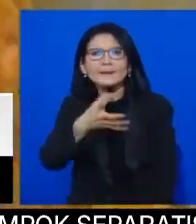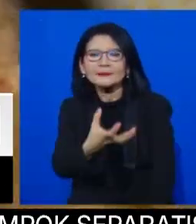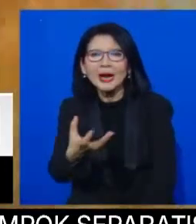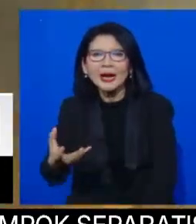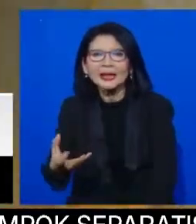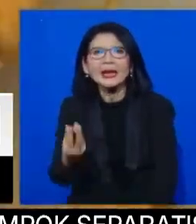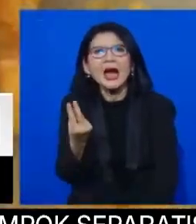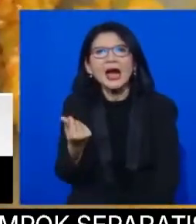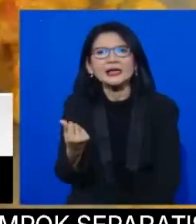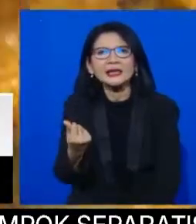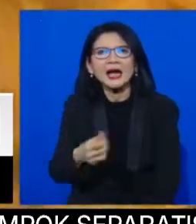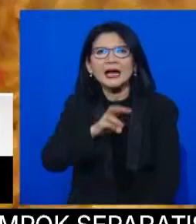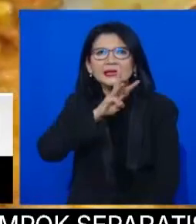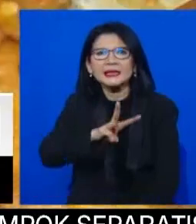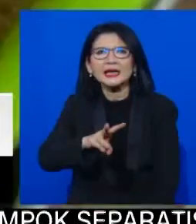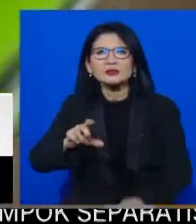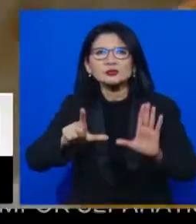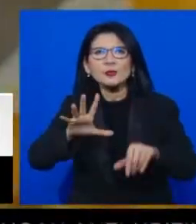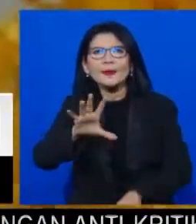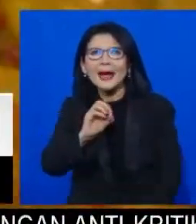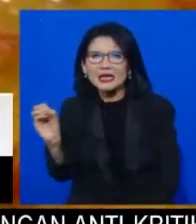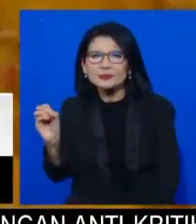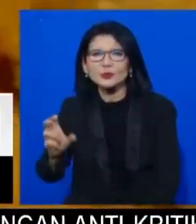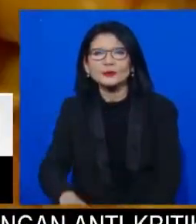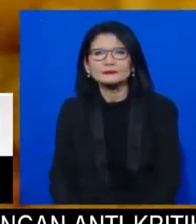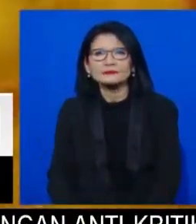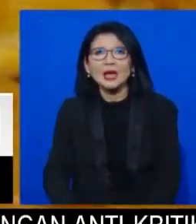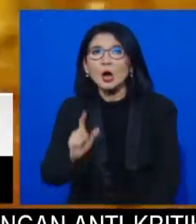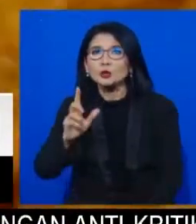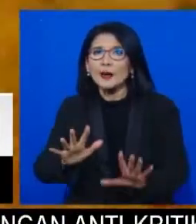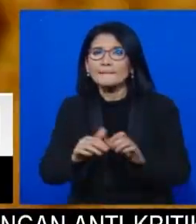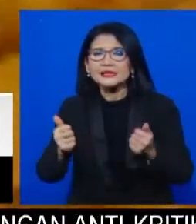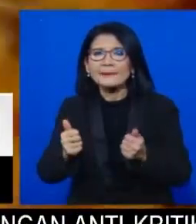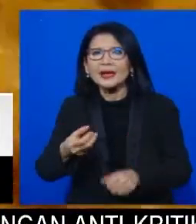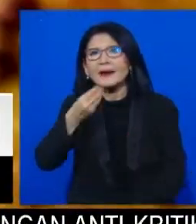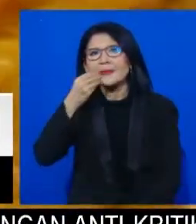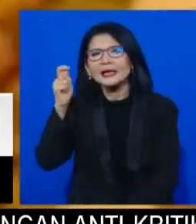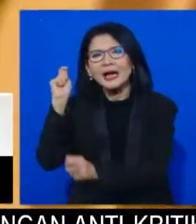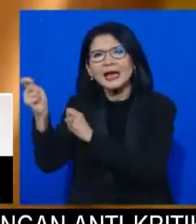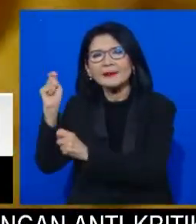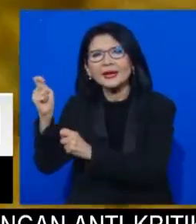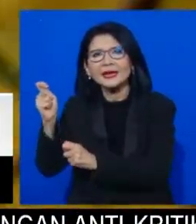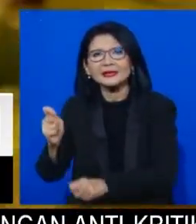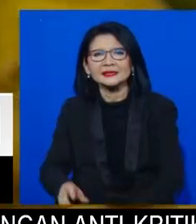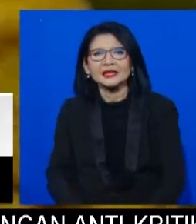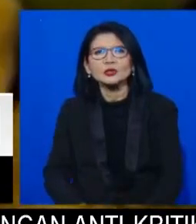4 porsi itu senilai Rp375.000. Untuk persiapan catering Lebaran dilakukan sejak